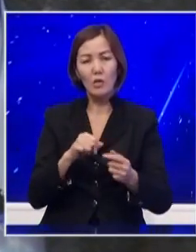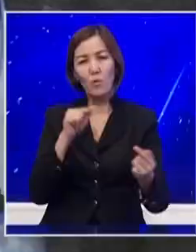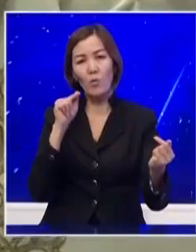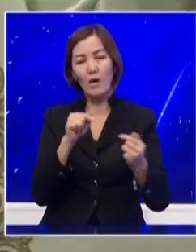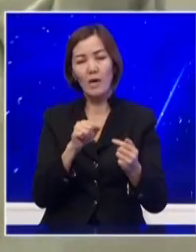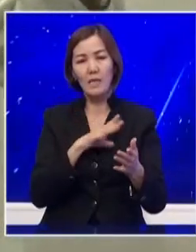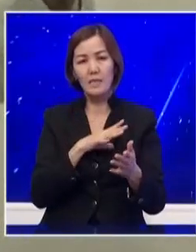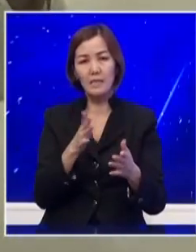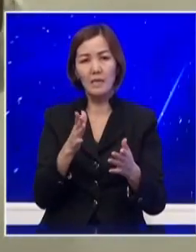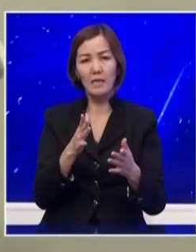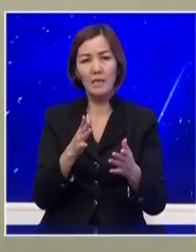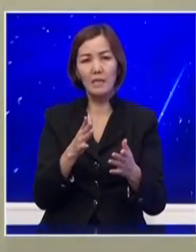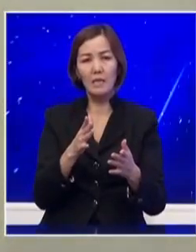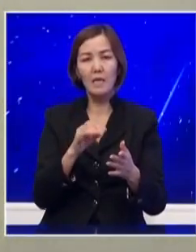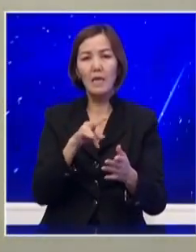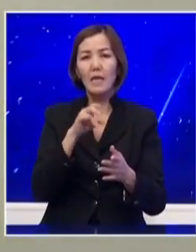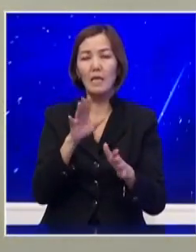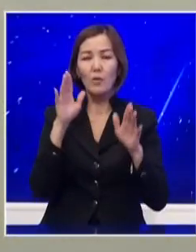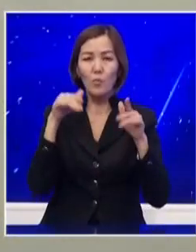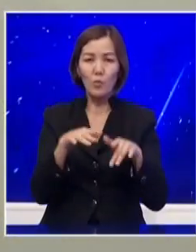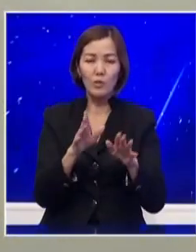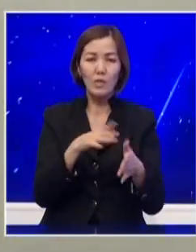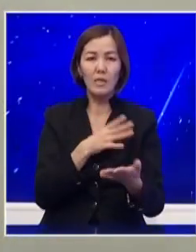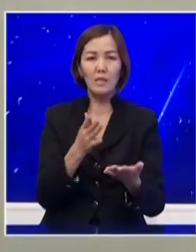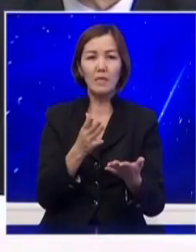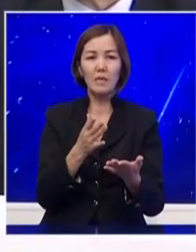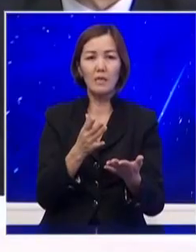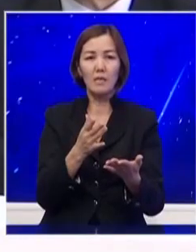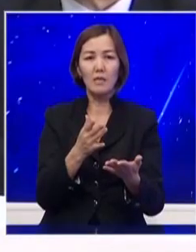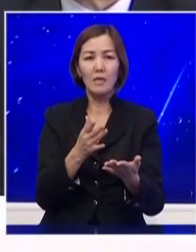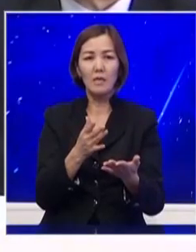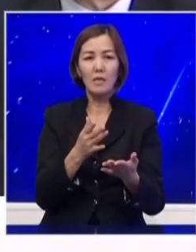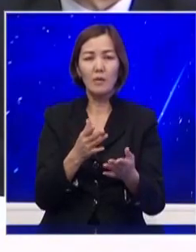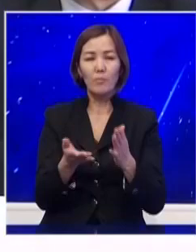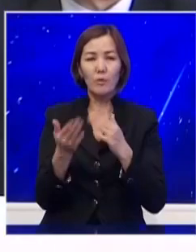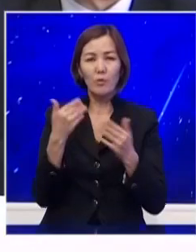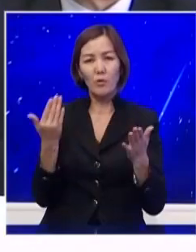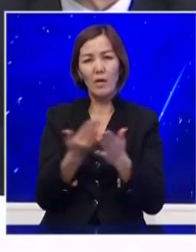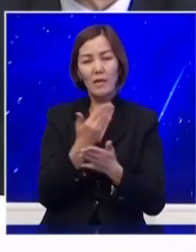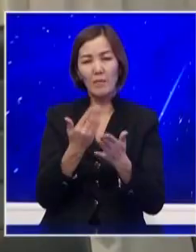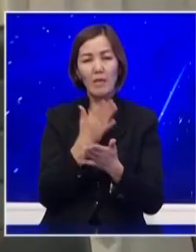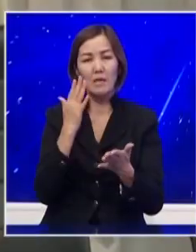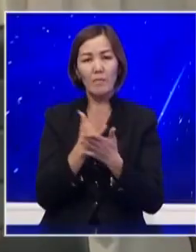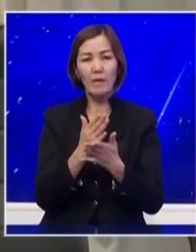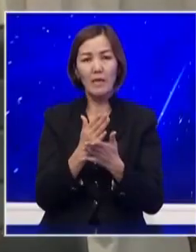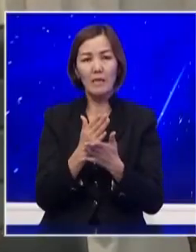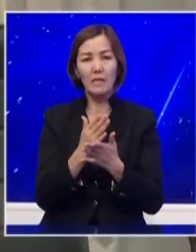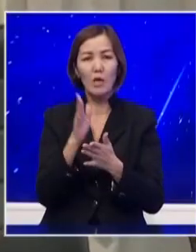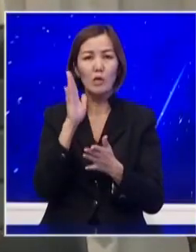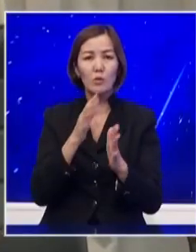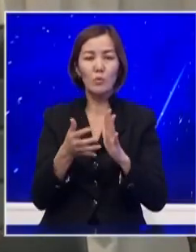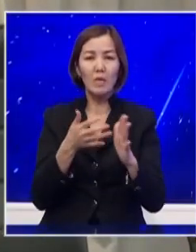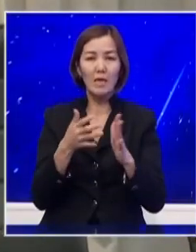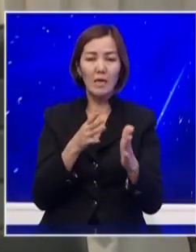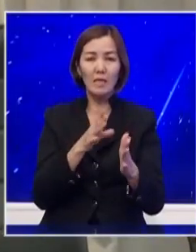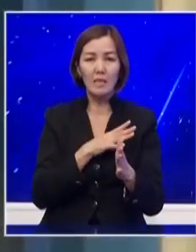батырға ағыны қатты асау іле де кезінде қақ жарылып өткел берген деседі. Бұған қоса қалың ол ауыз судан